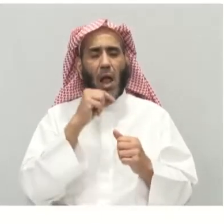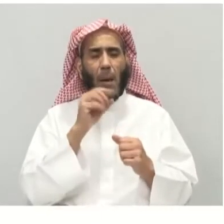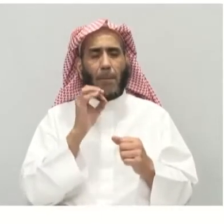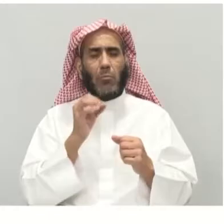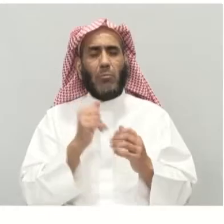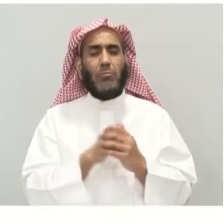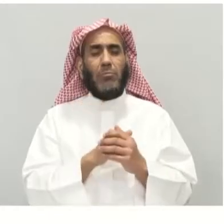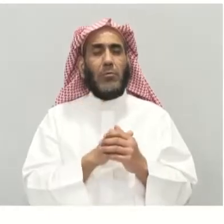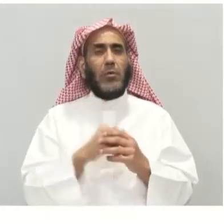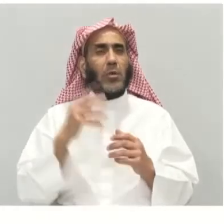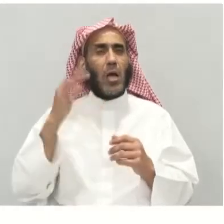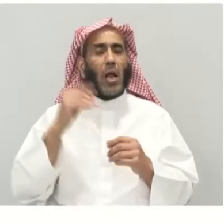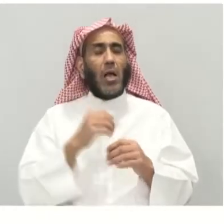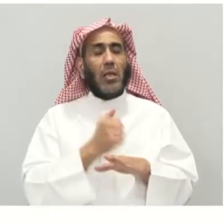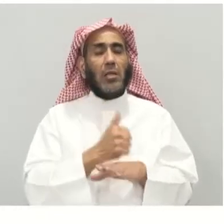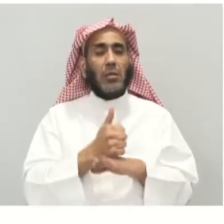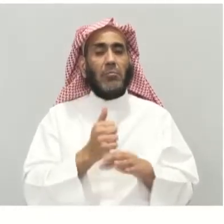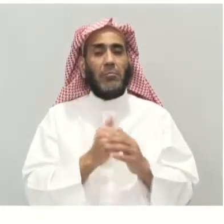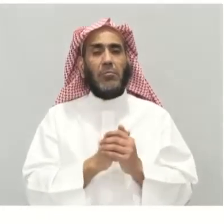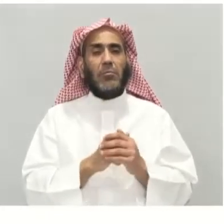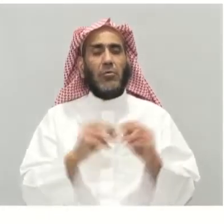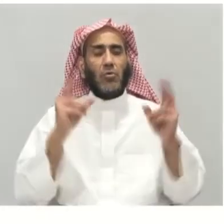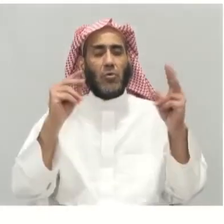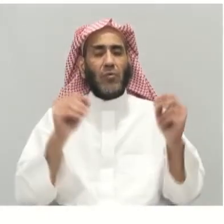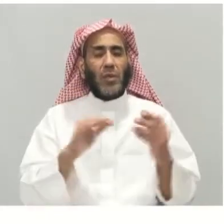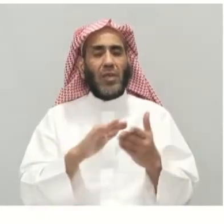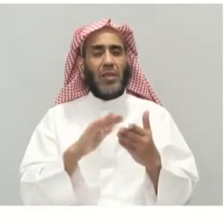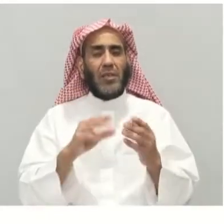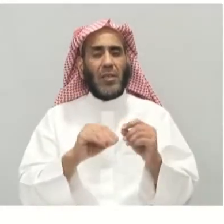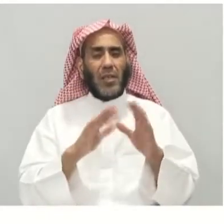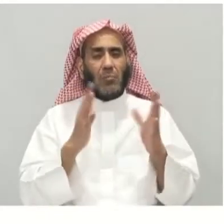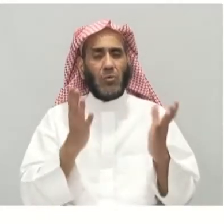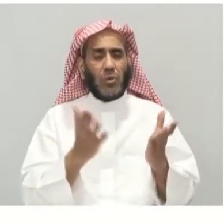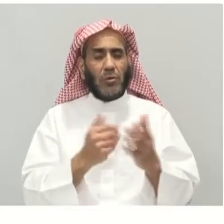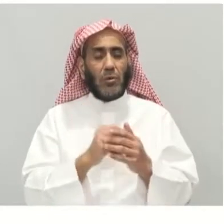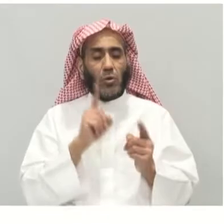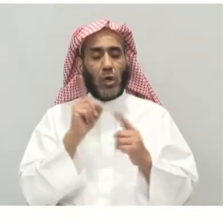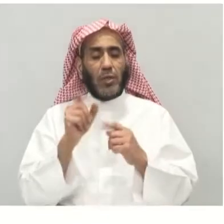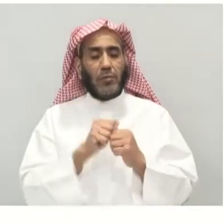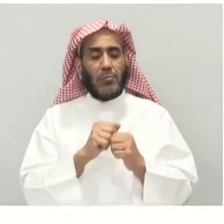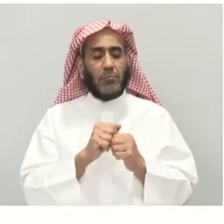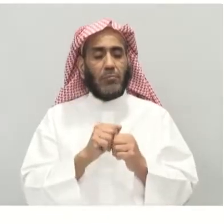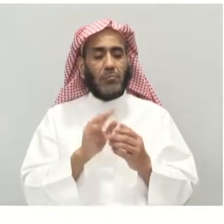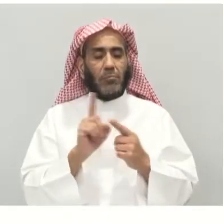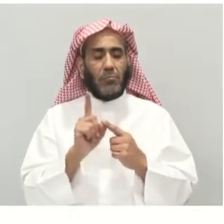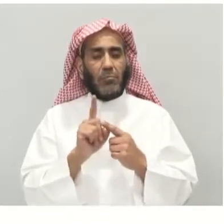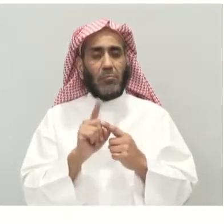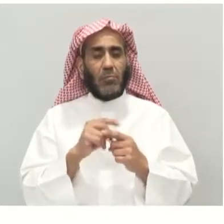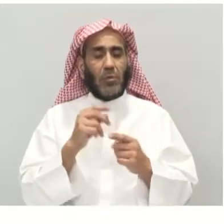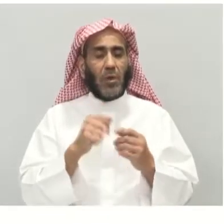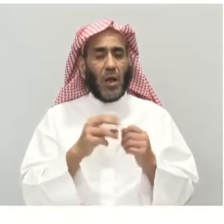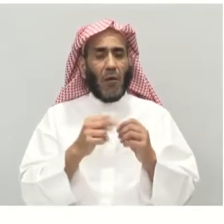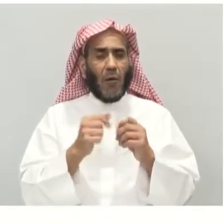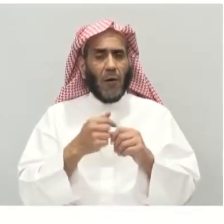ان تتخيل احد الاساليب الزخرفيه على سطح المتجلد مشاهده امامكم عندنا الحركات